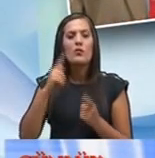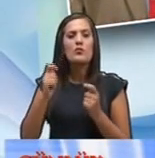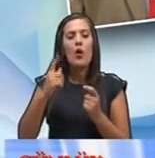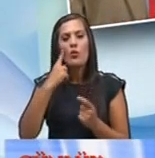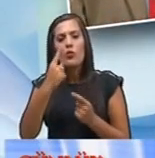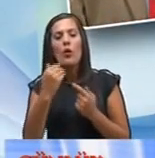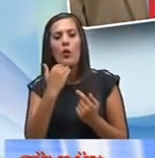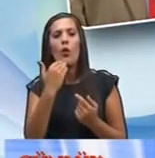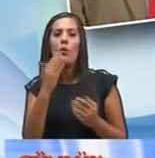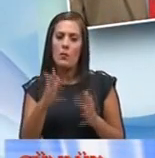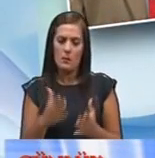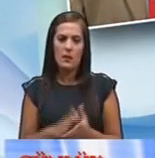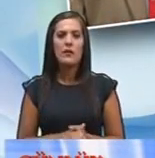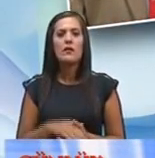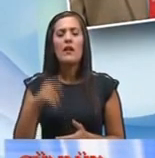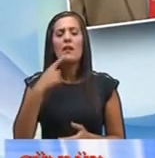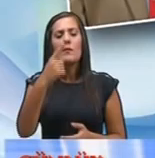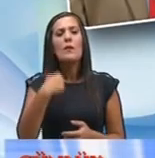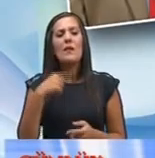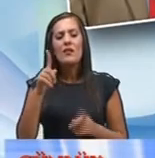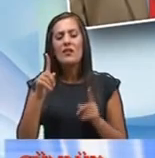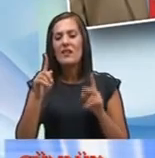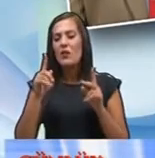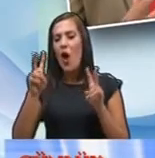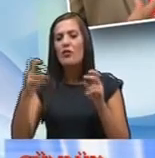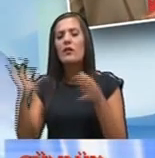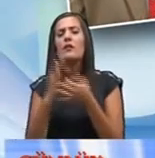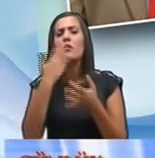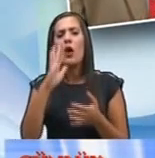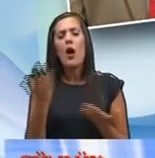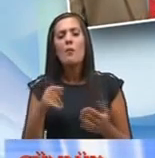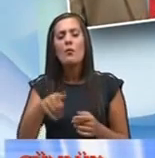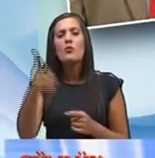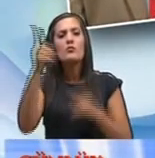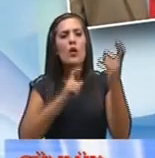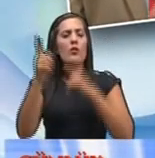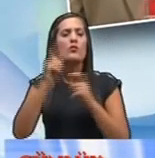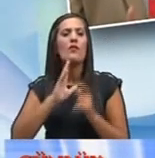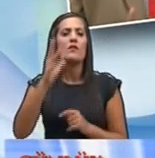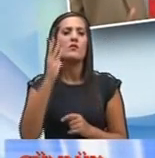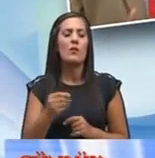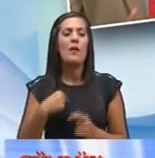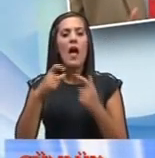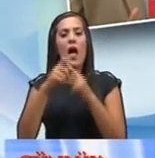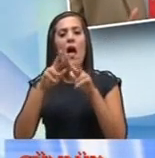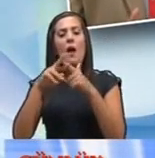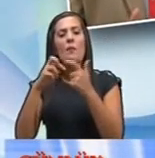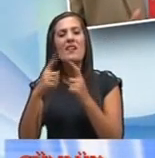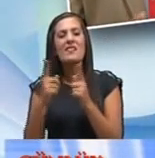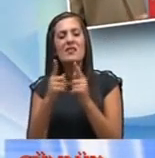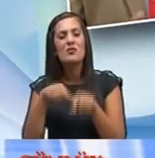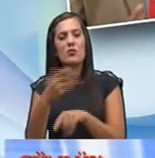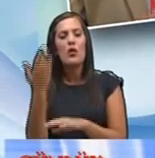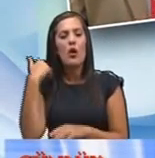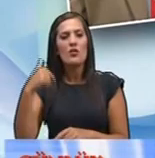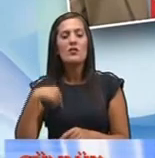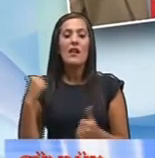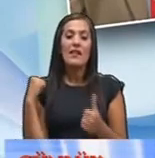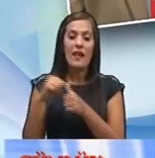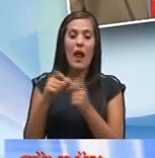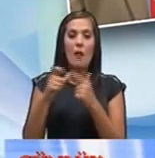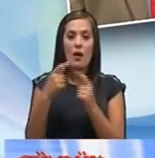Geri gelmişken şunu da sorayım. Yani belki direkt konuyla ilgili değil ama bu tür sorular alıyoruz. Yani MR'a işte kısa bir süre önce MR çektirdim.